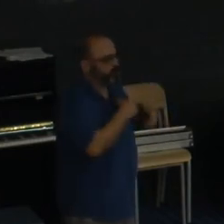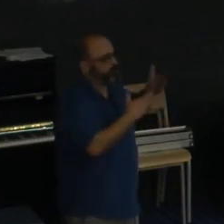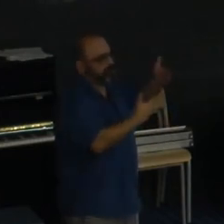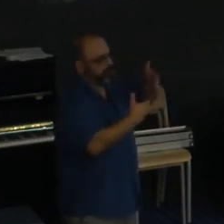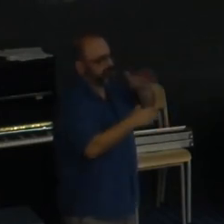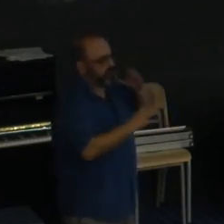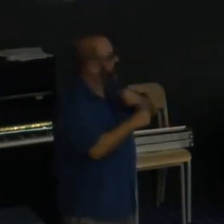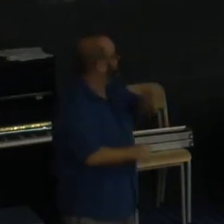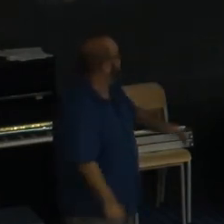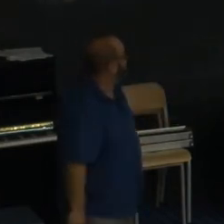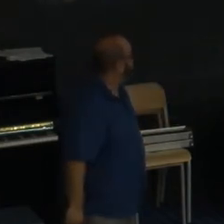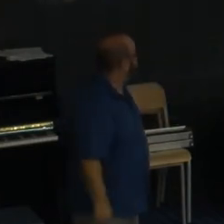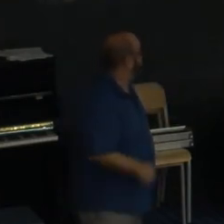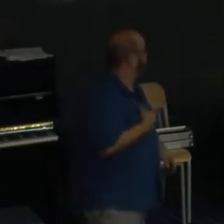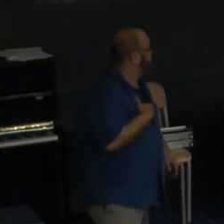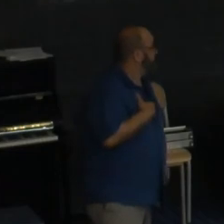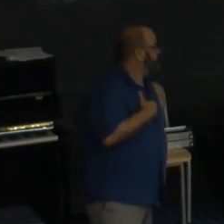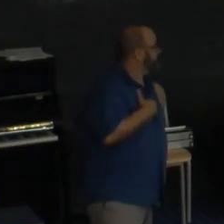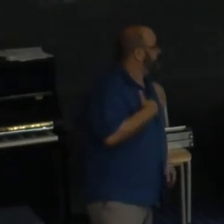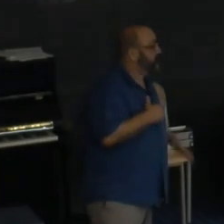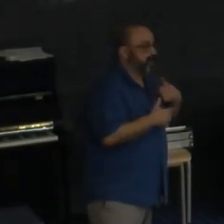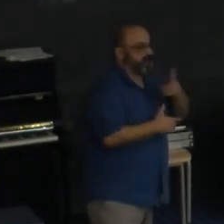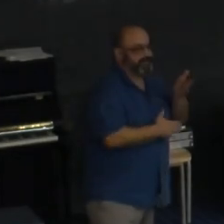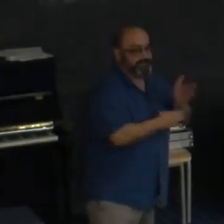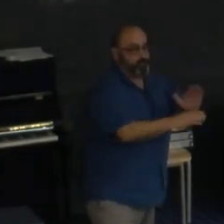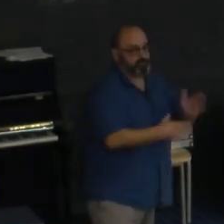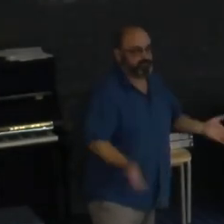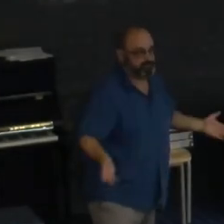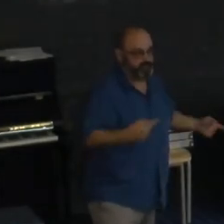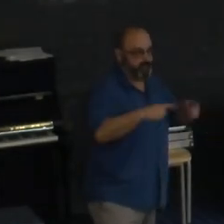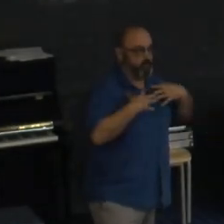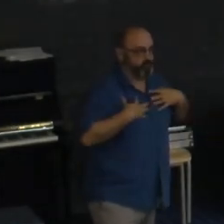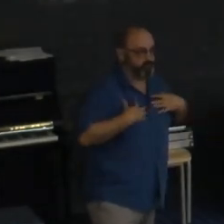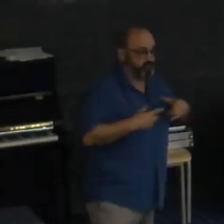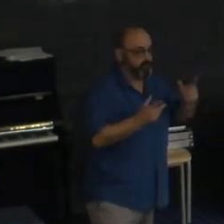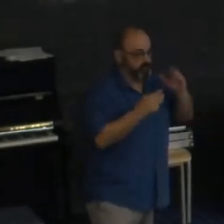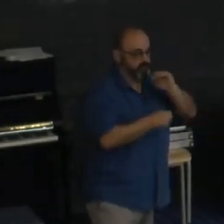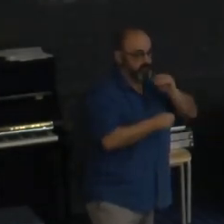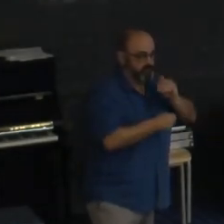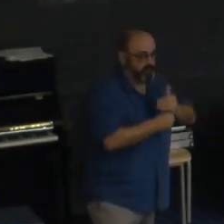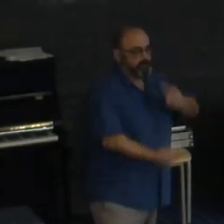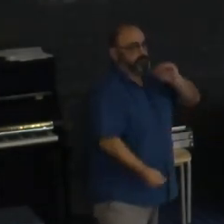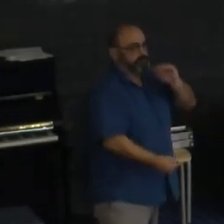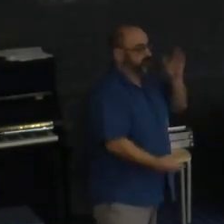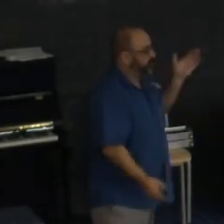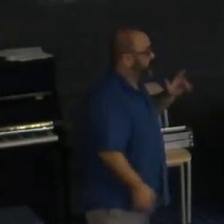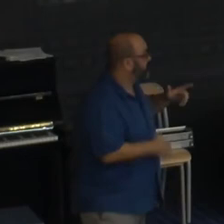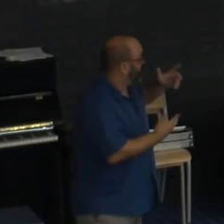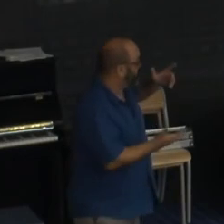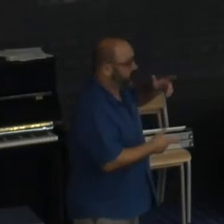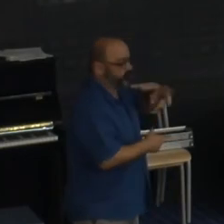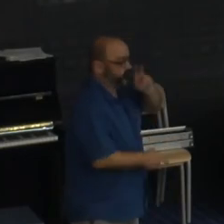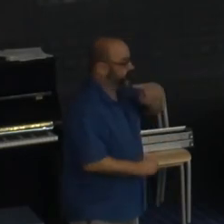tête. Alors, j'ai une petite démo. Si ça vous dit. Ça va vous réveiller un petit peu. Sinon, j'ai d'autres trucs aussi très